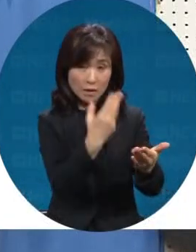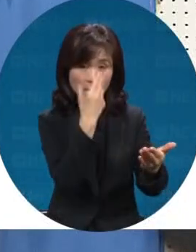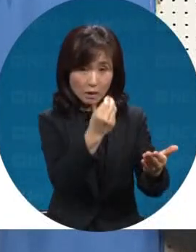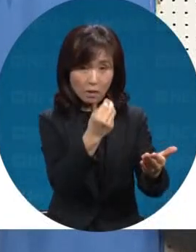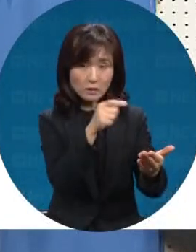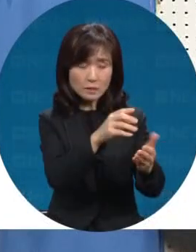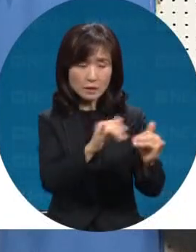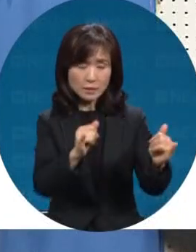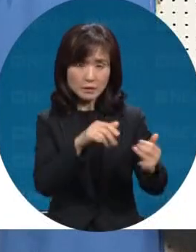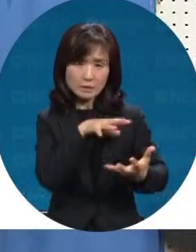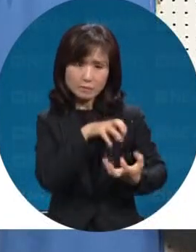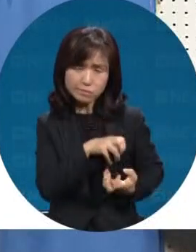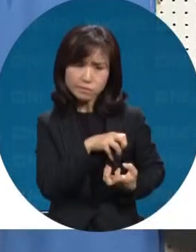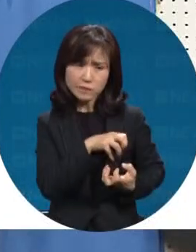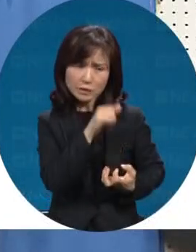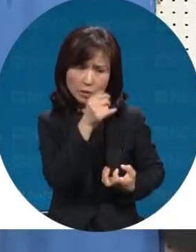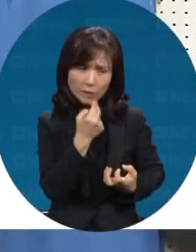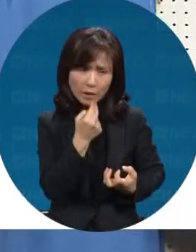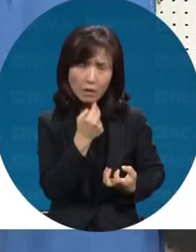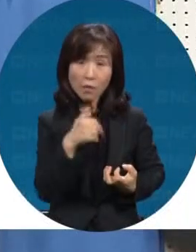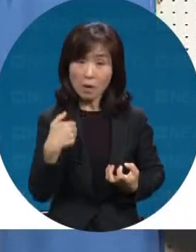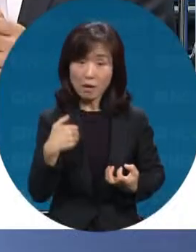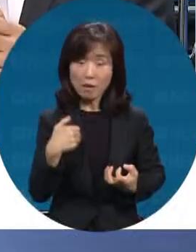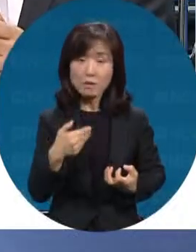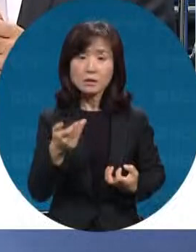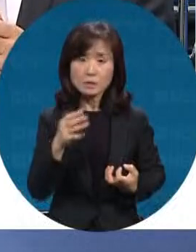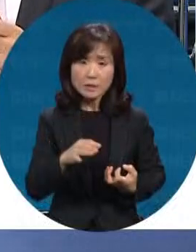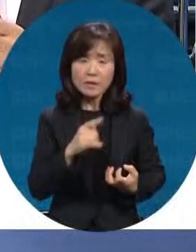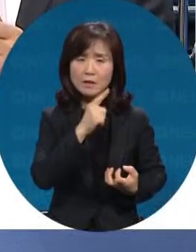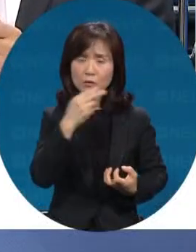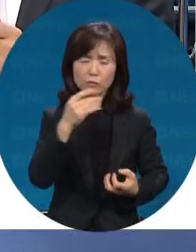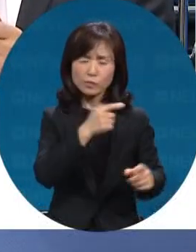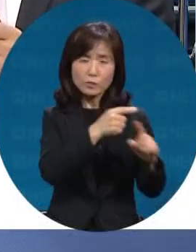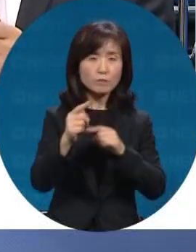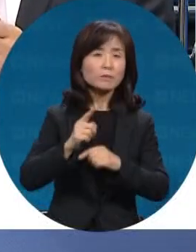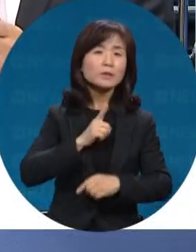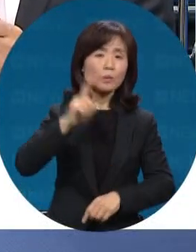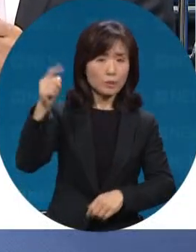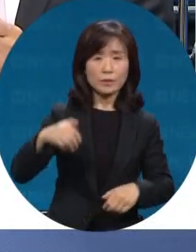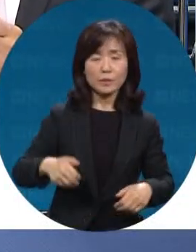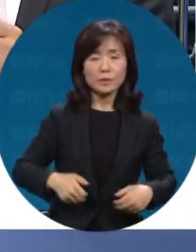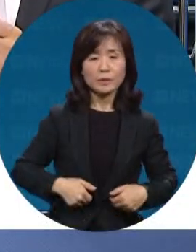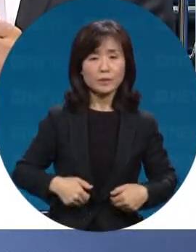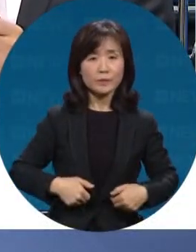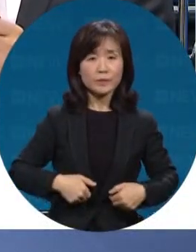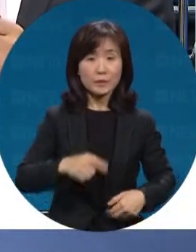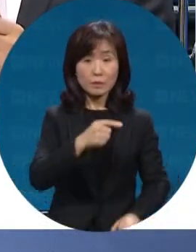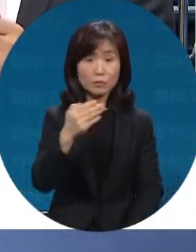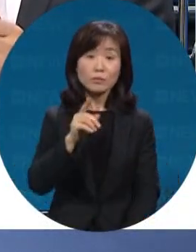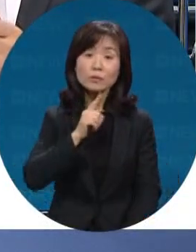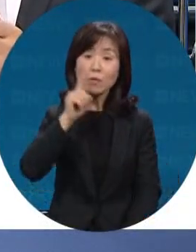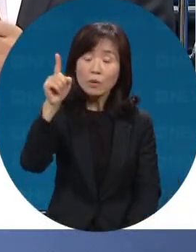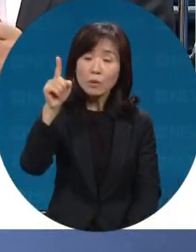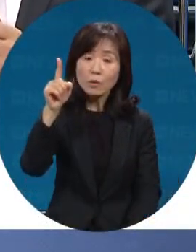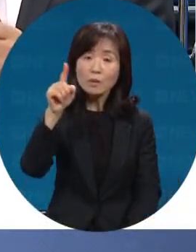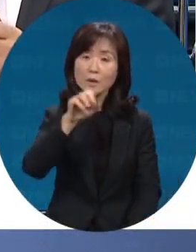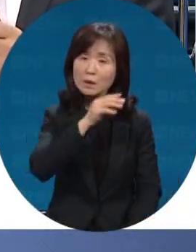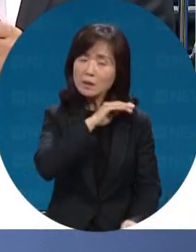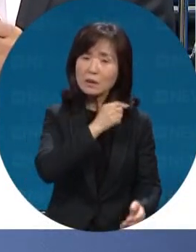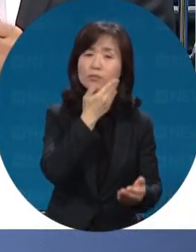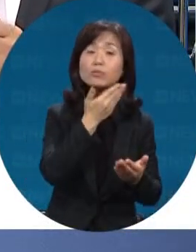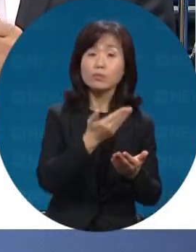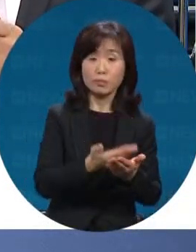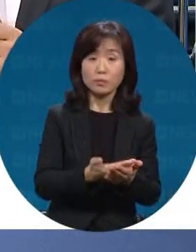이 사람이 심장 정지인지 아닌지 모르더라도 119에 신고해 주십시오. 119에 신고하는 것이 가장